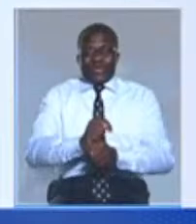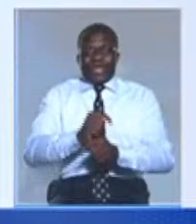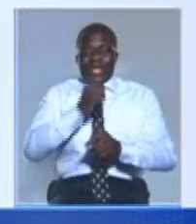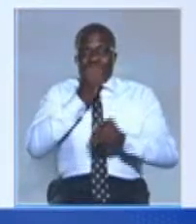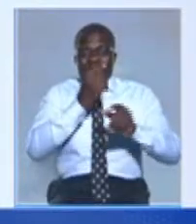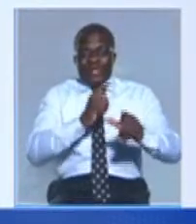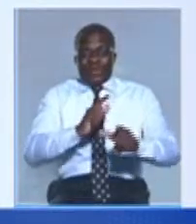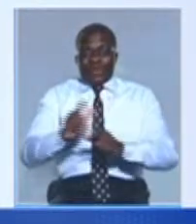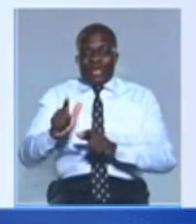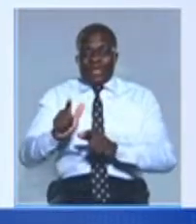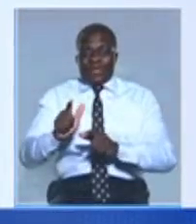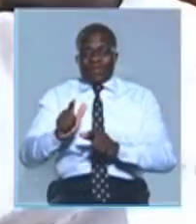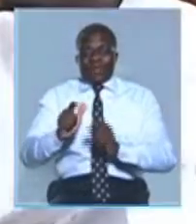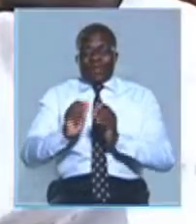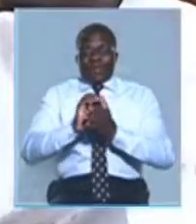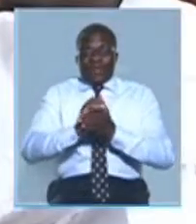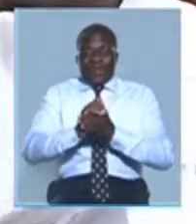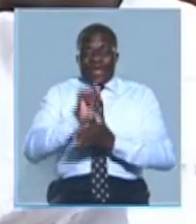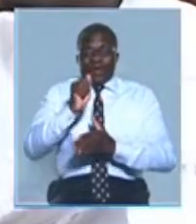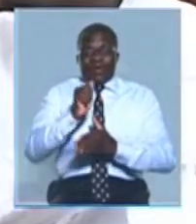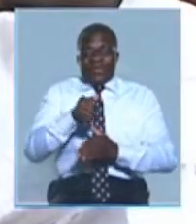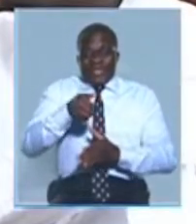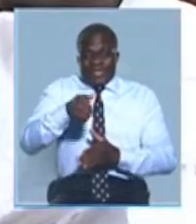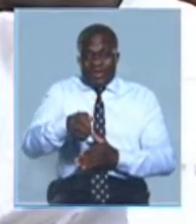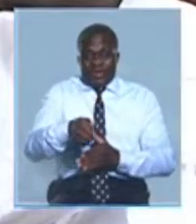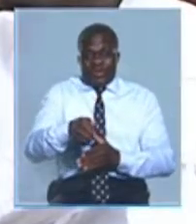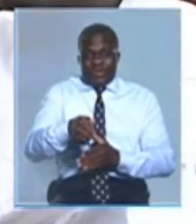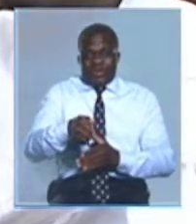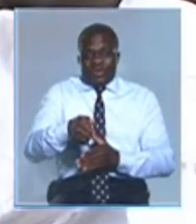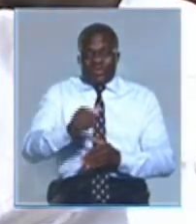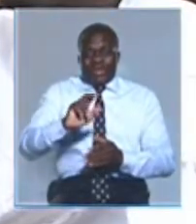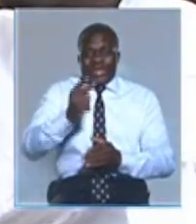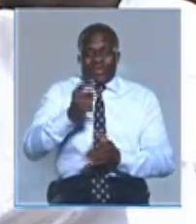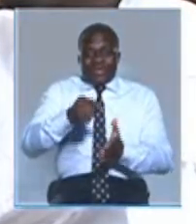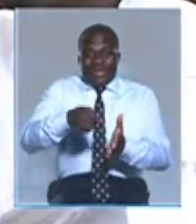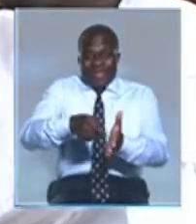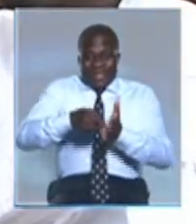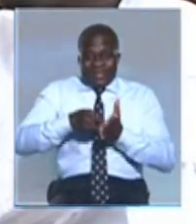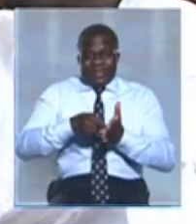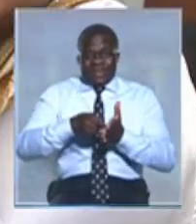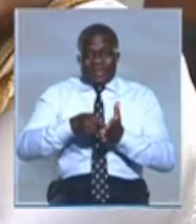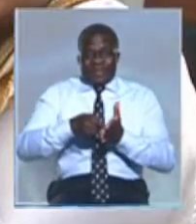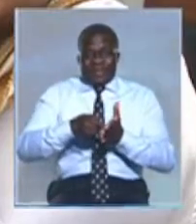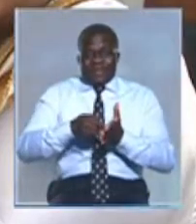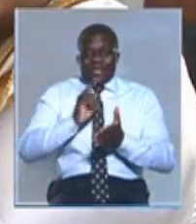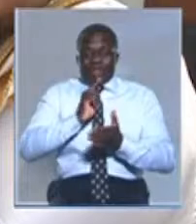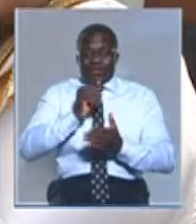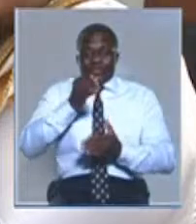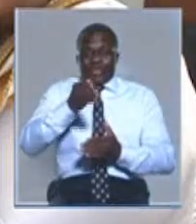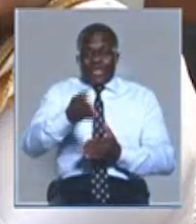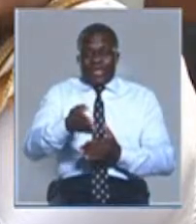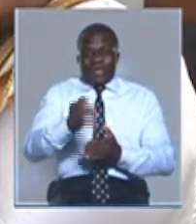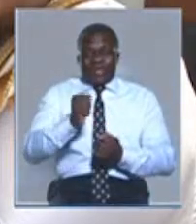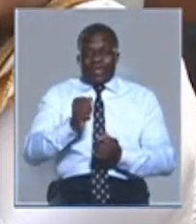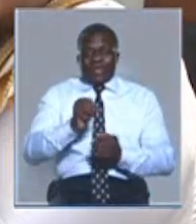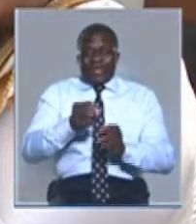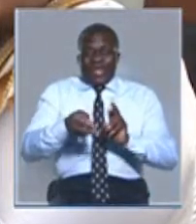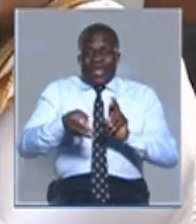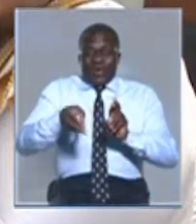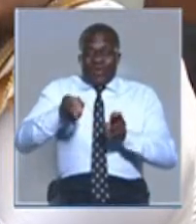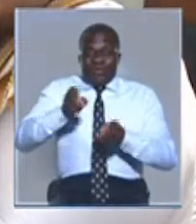littoral la confiance en eux. La deuxième exigence sera les